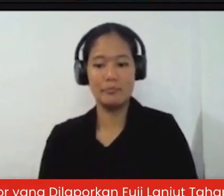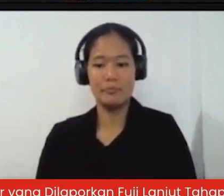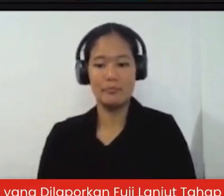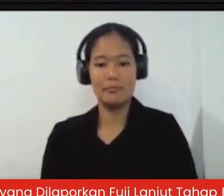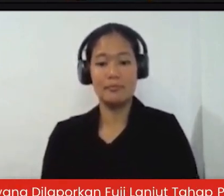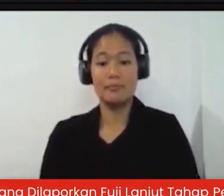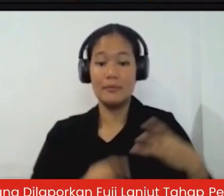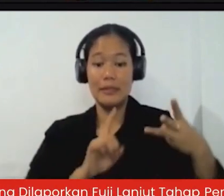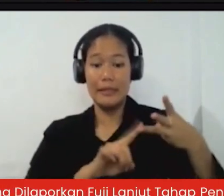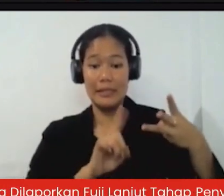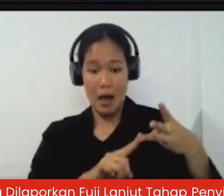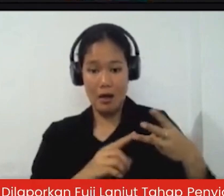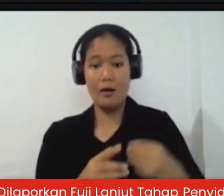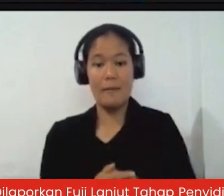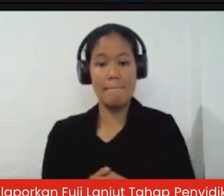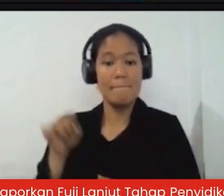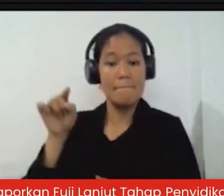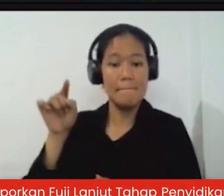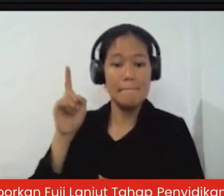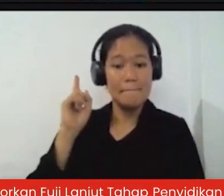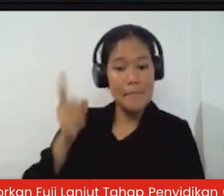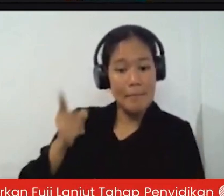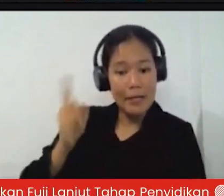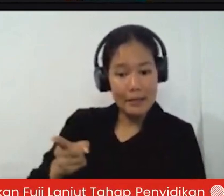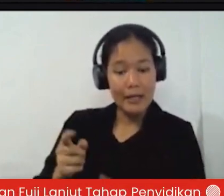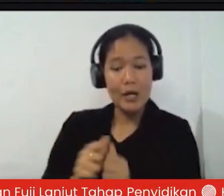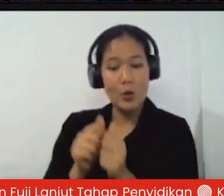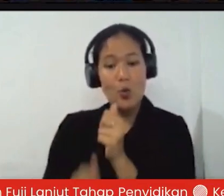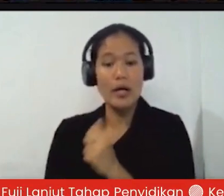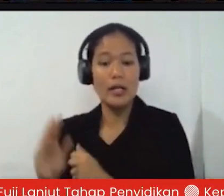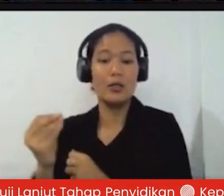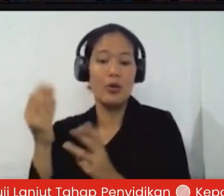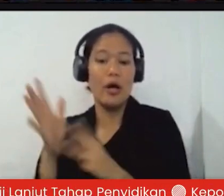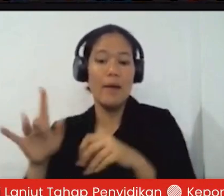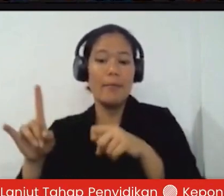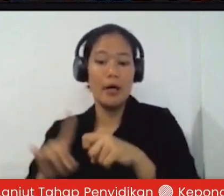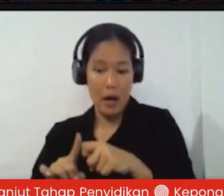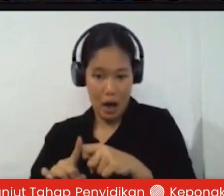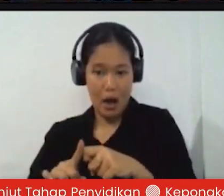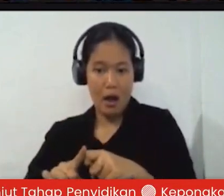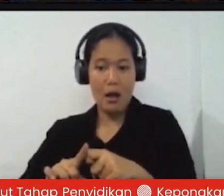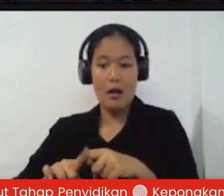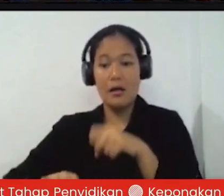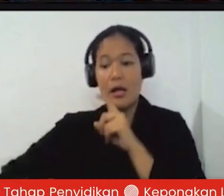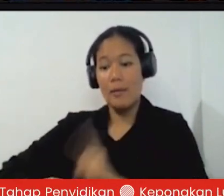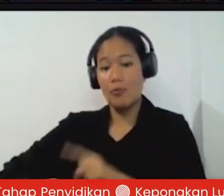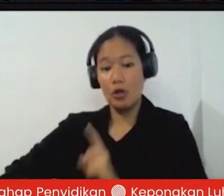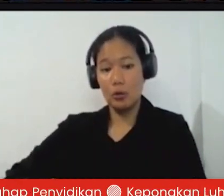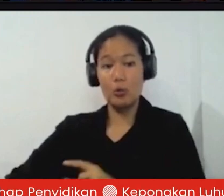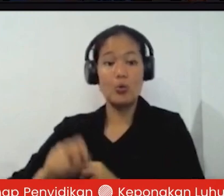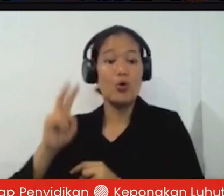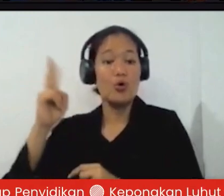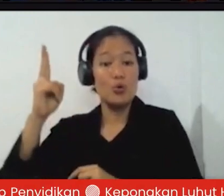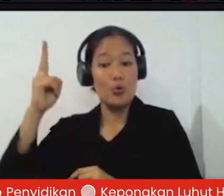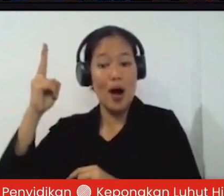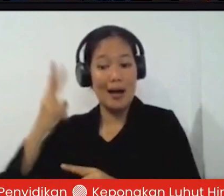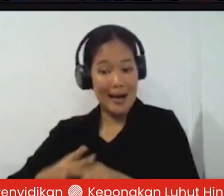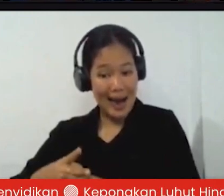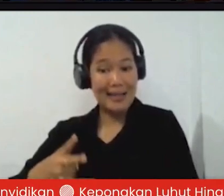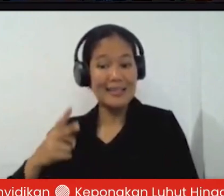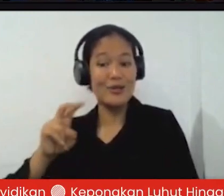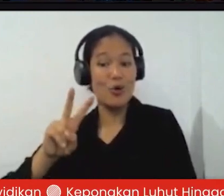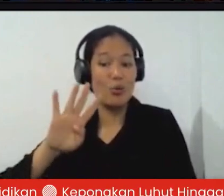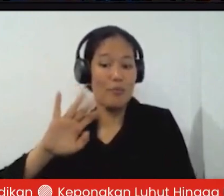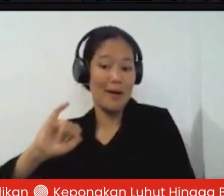tiga memerintahkan wakil ketua Mahkamah Konstitusi untuk dalam waktu du kali